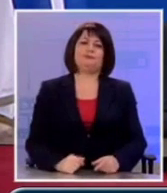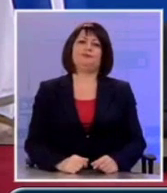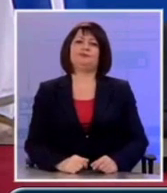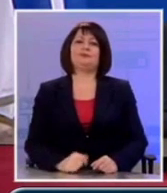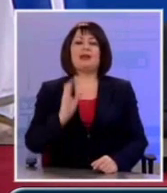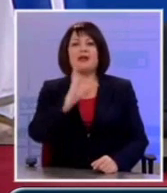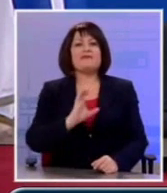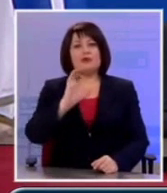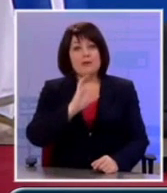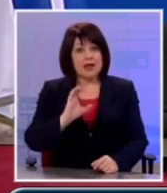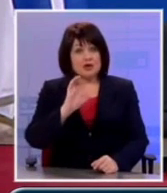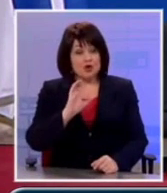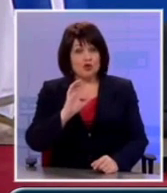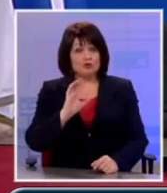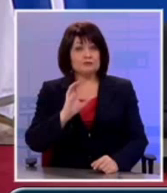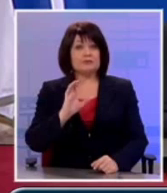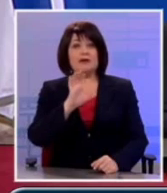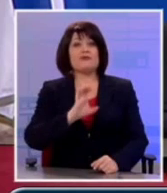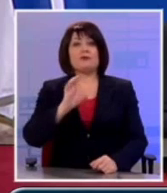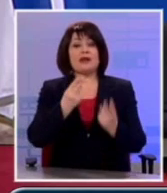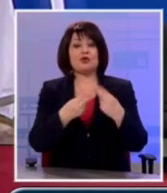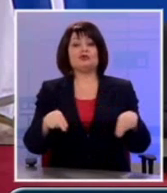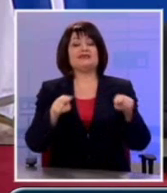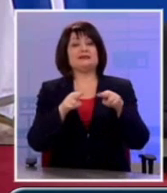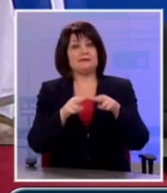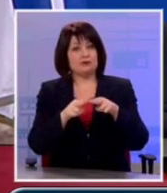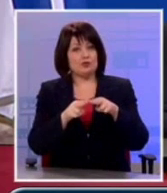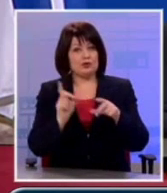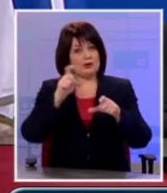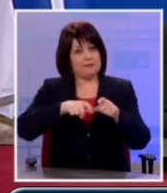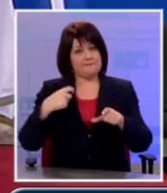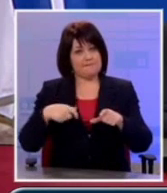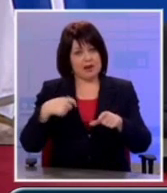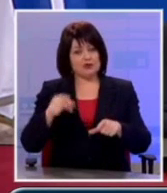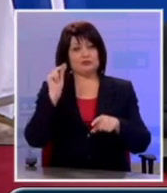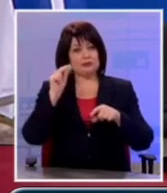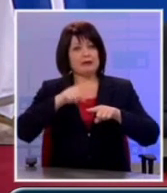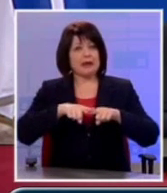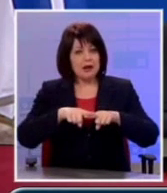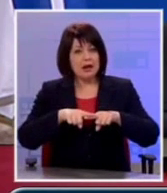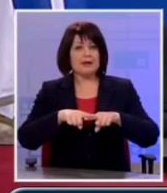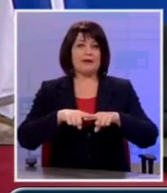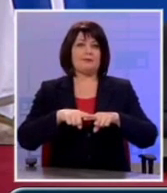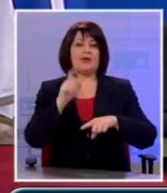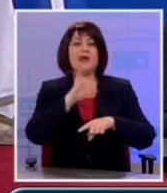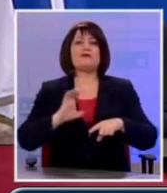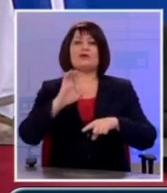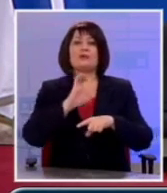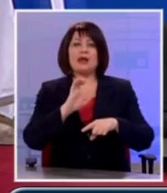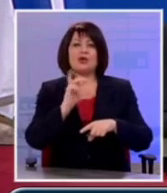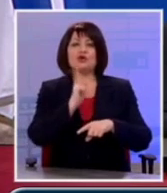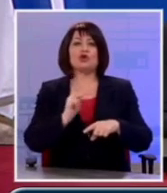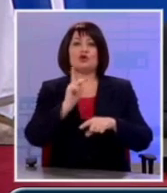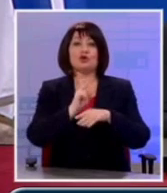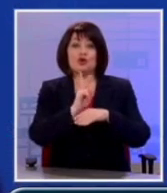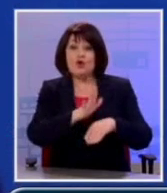Κοινωνικού, του Ευρωπαϊκού Συμβουλίου και δεσμεύεται από τον Ευρωπαϊκό Κοινωνικό